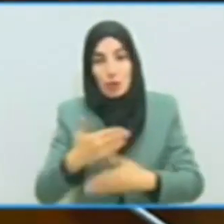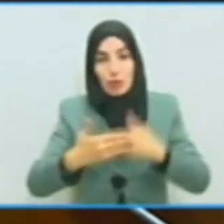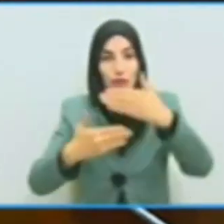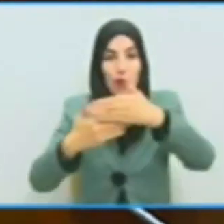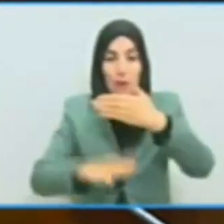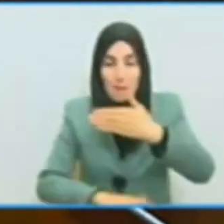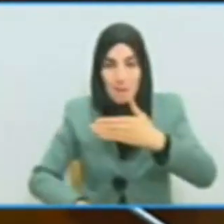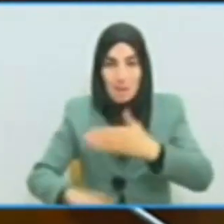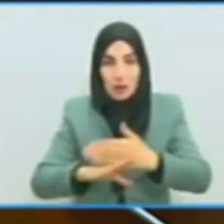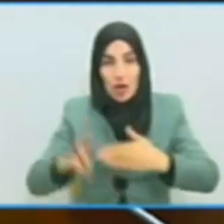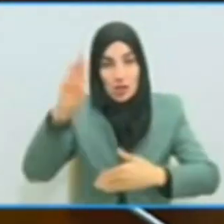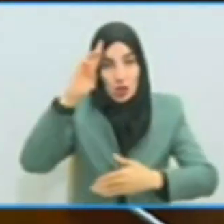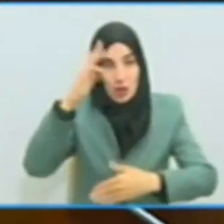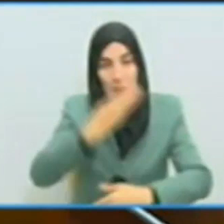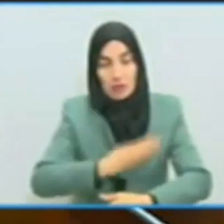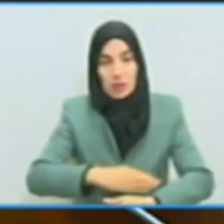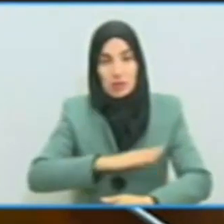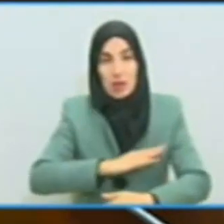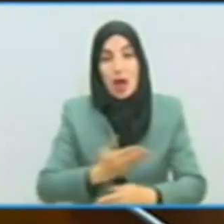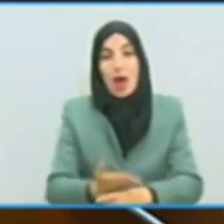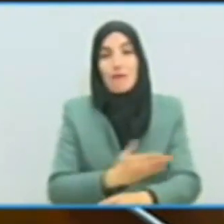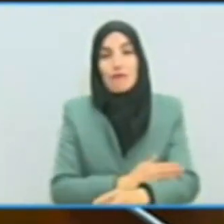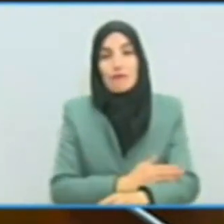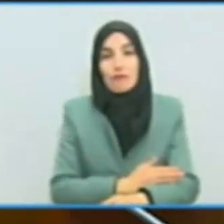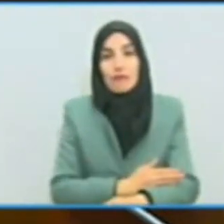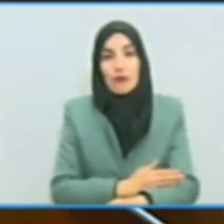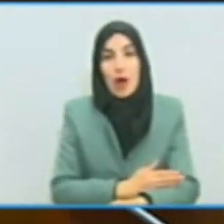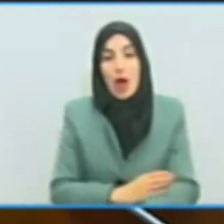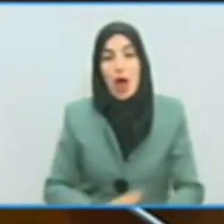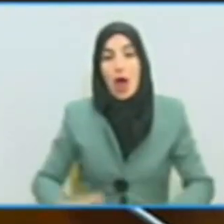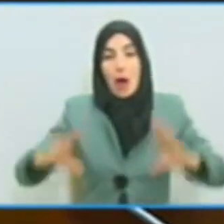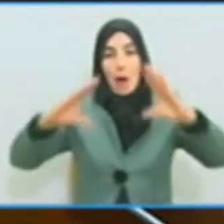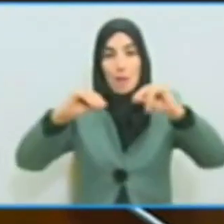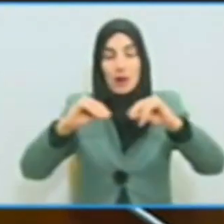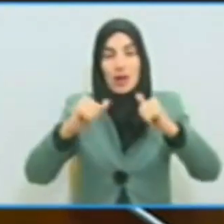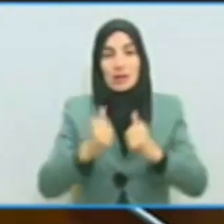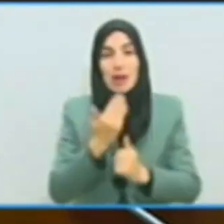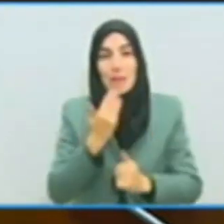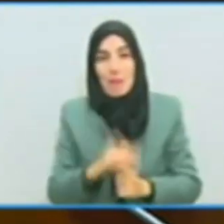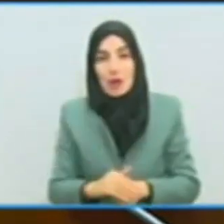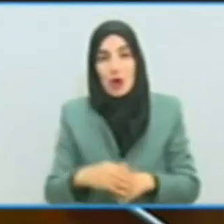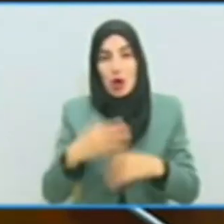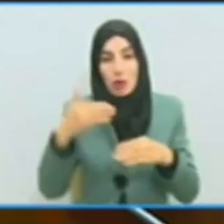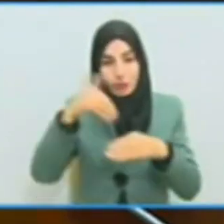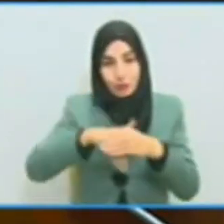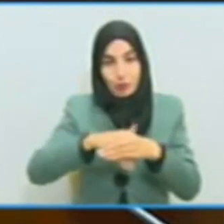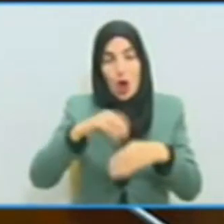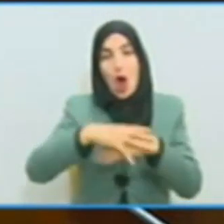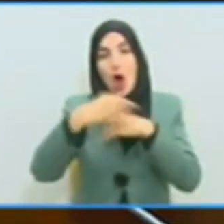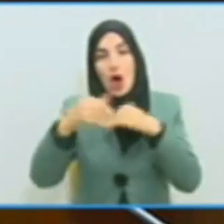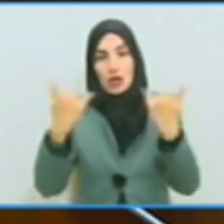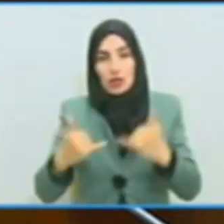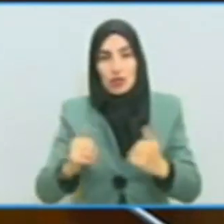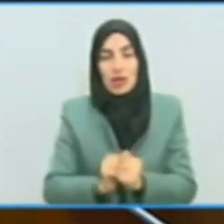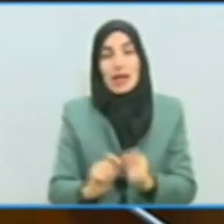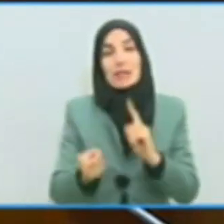ركائز الحكم الراشد، وكان يحظى في تلك الفترة بمكانة مرموقة داخل الوطن وخارجه، خصوصا في